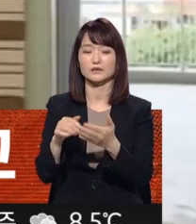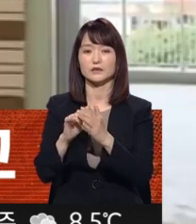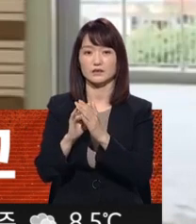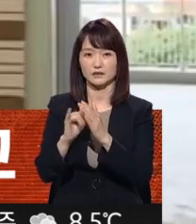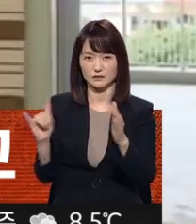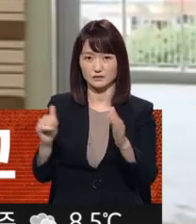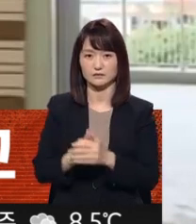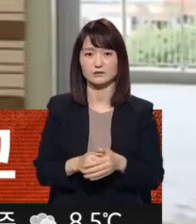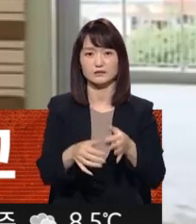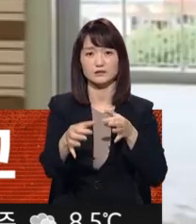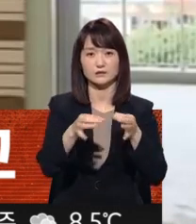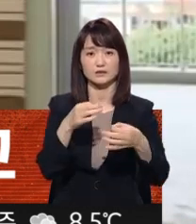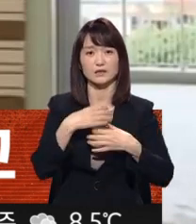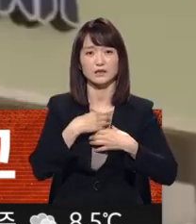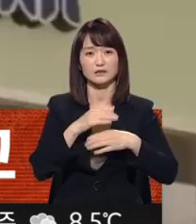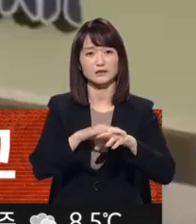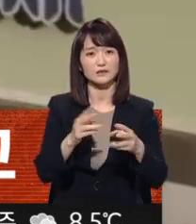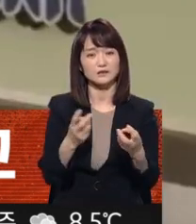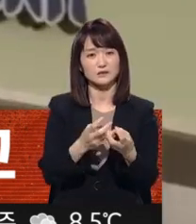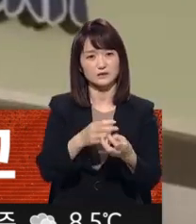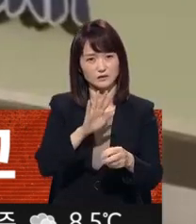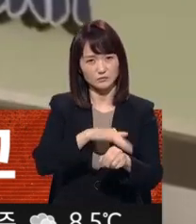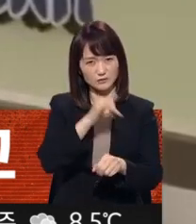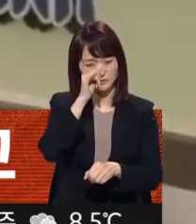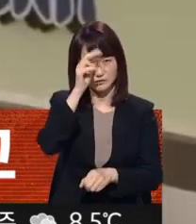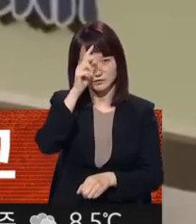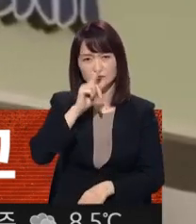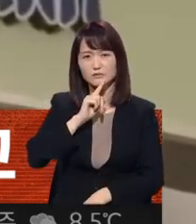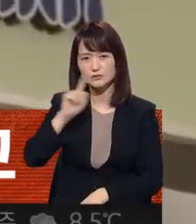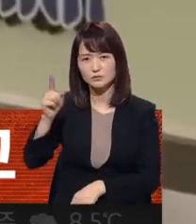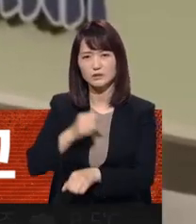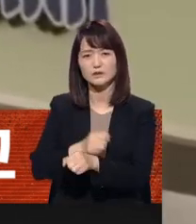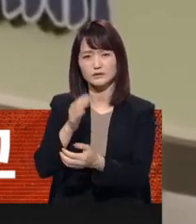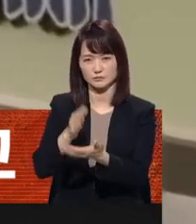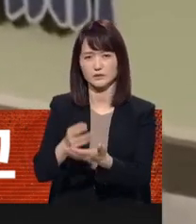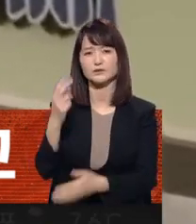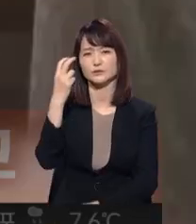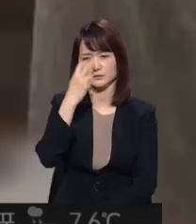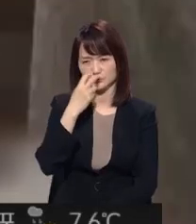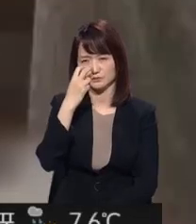가게의 안전대책을 문제 삼으면서 경찰에 신고하는 것을 검토하고 있다고